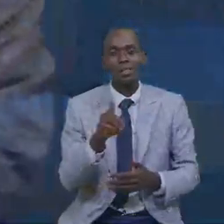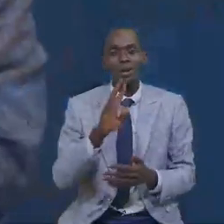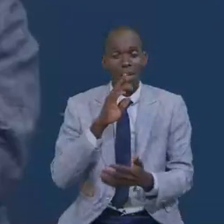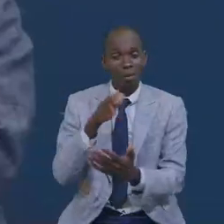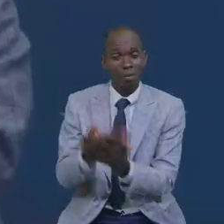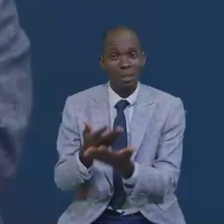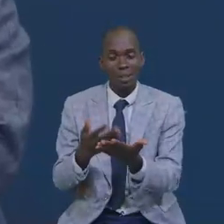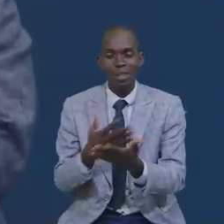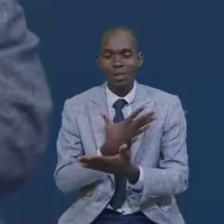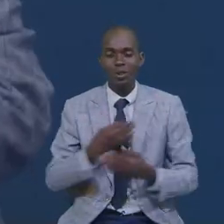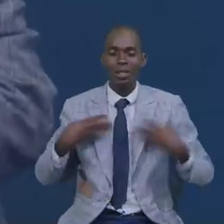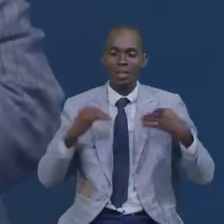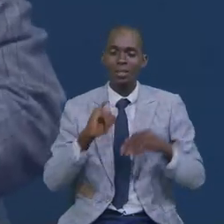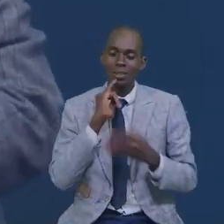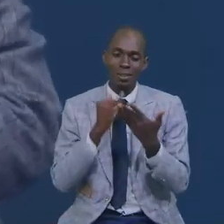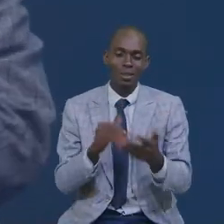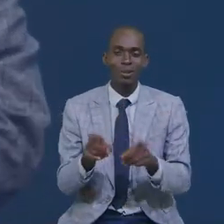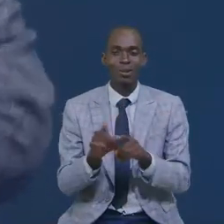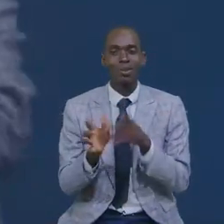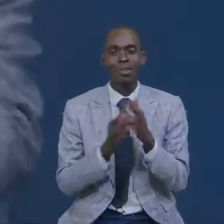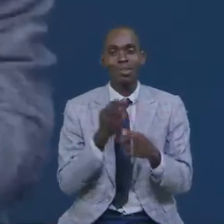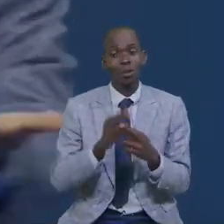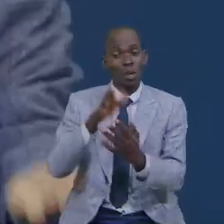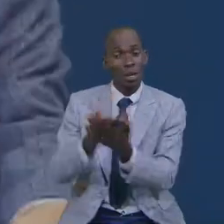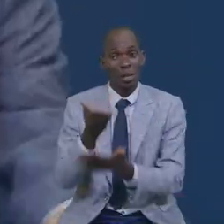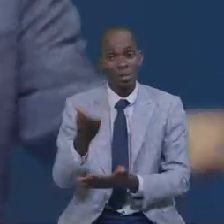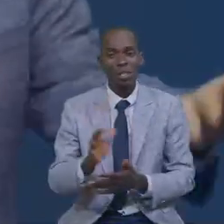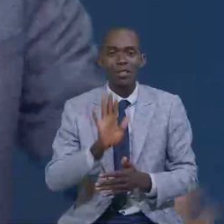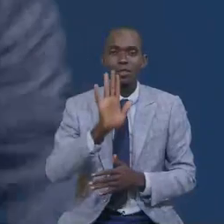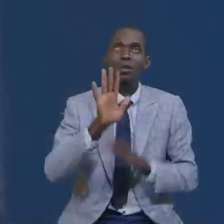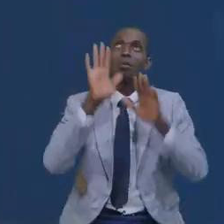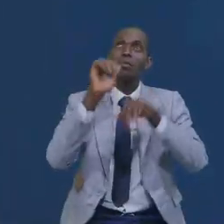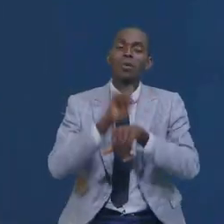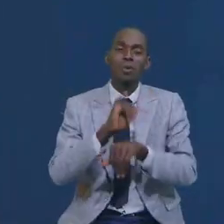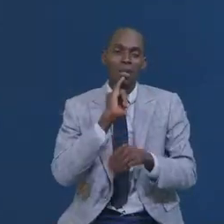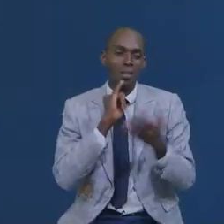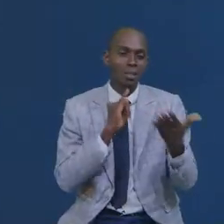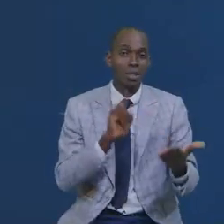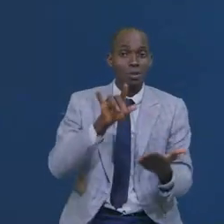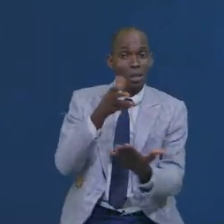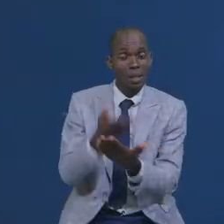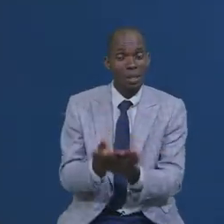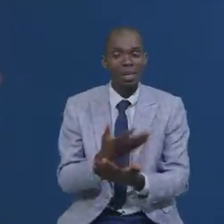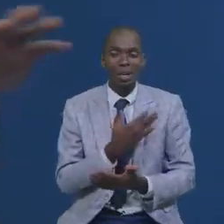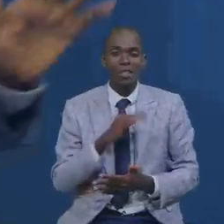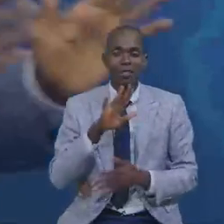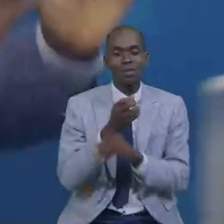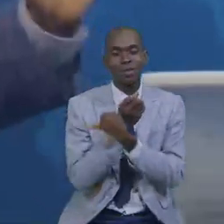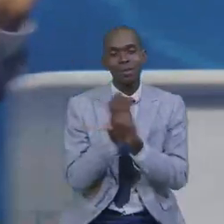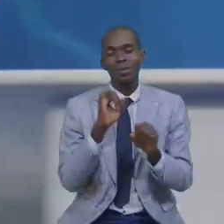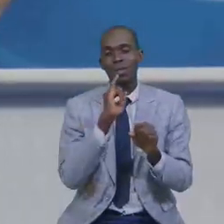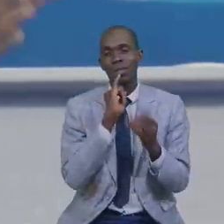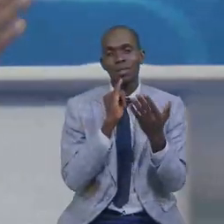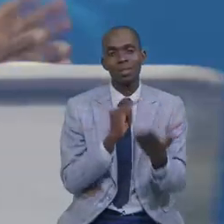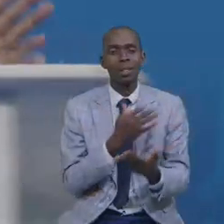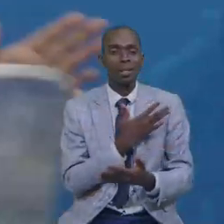et tu seras là et la guérison est là tu seras là et le miracle aussi est là tu seras là et le salut sera aussi